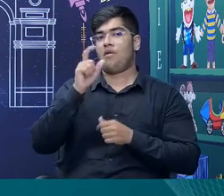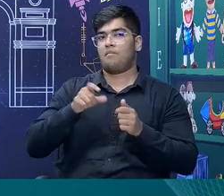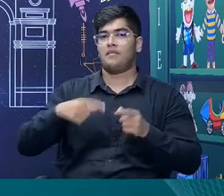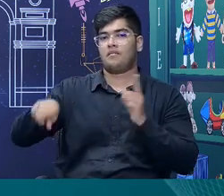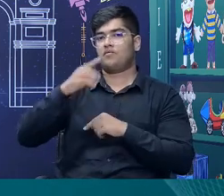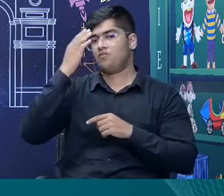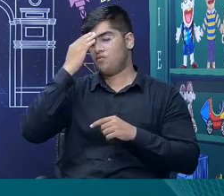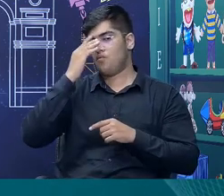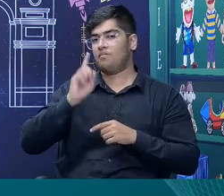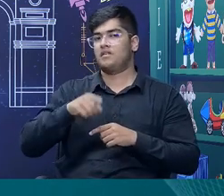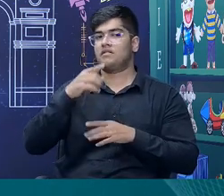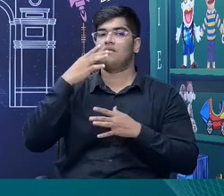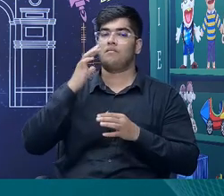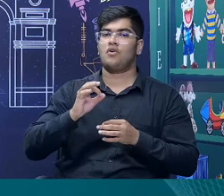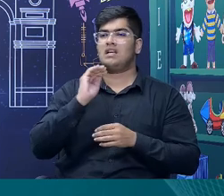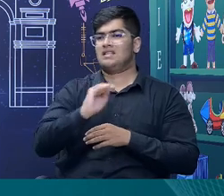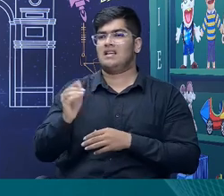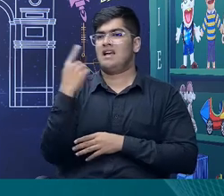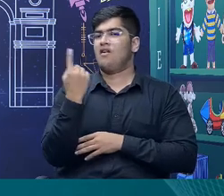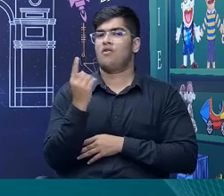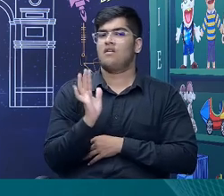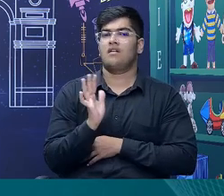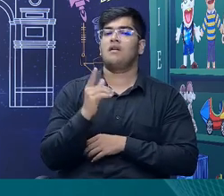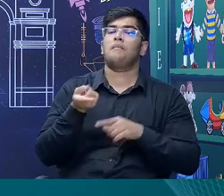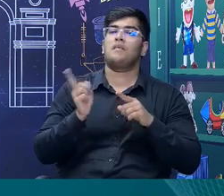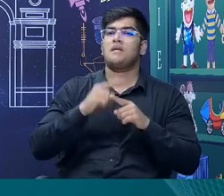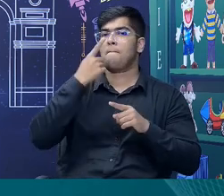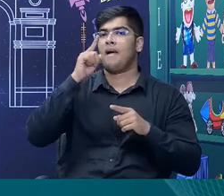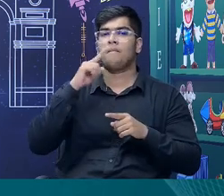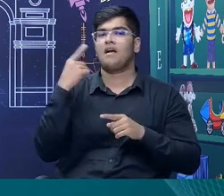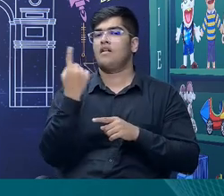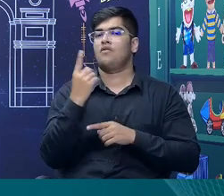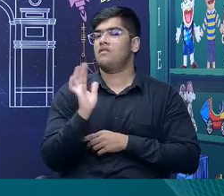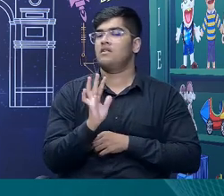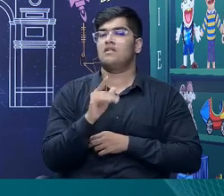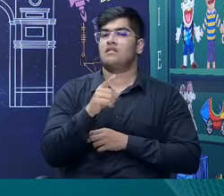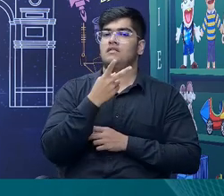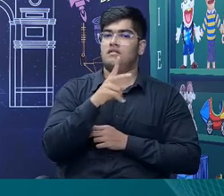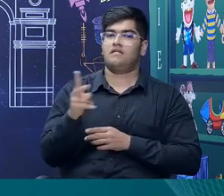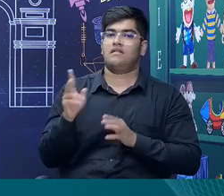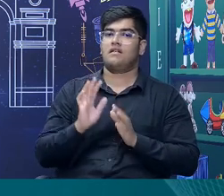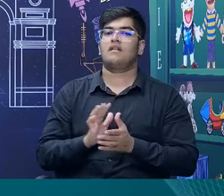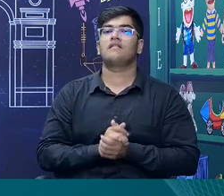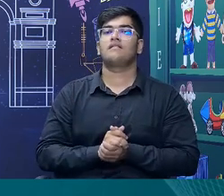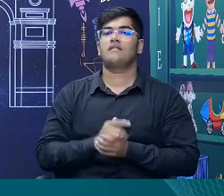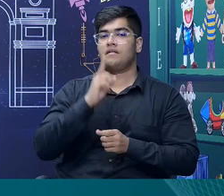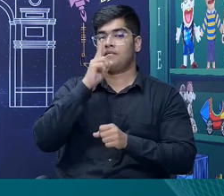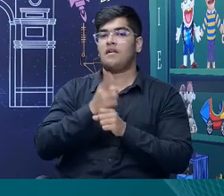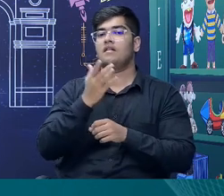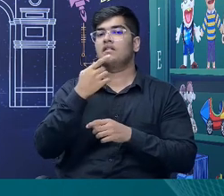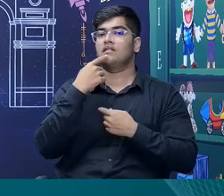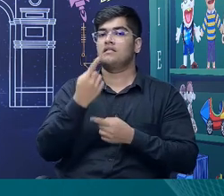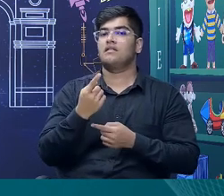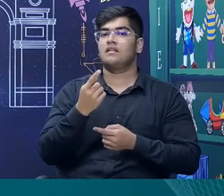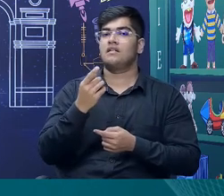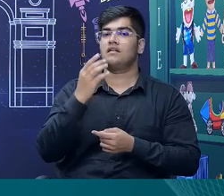हर एक व्यक्ति के लिए सिर्फ बच्चों के लिए ही नहीं सिर्फ माता पिता के लिए ही नहीं और मैं जो आपने गणेश जी की हमें